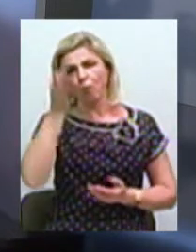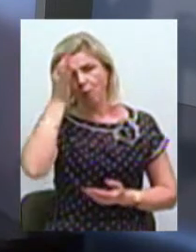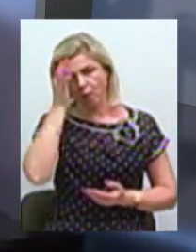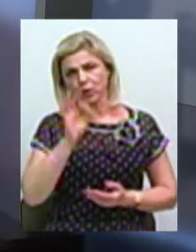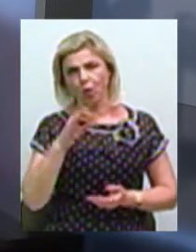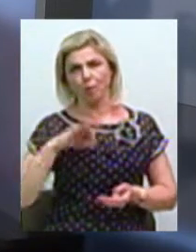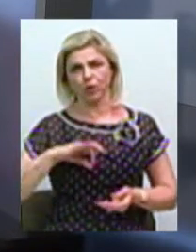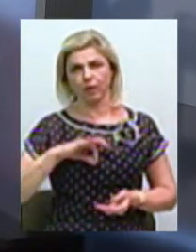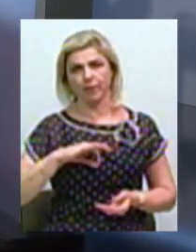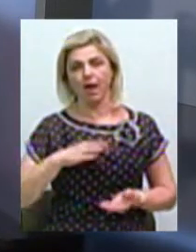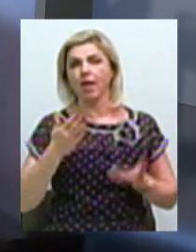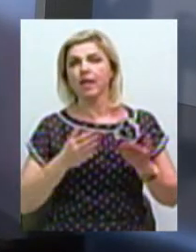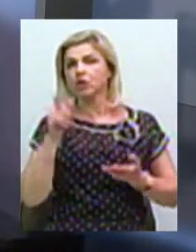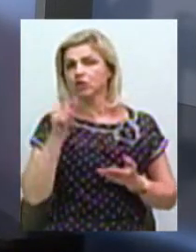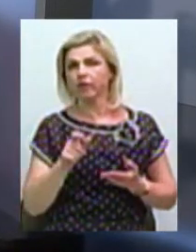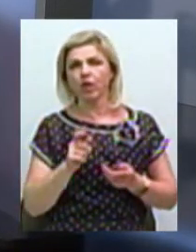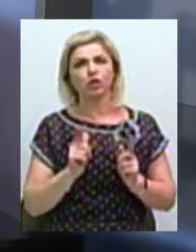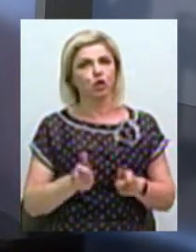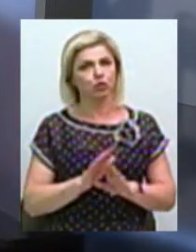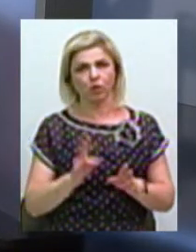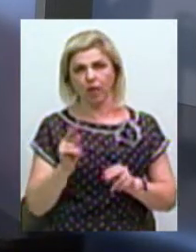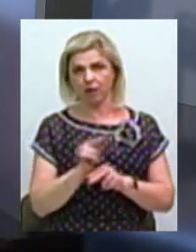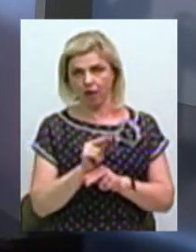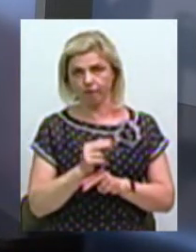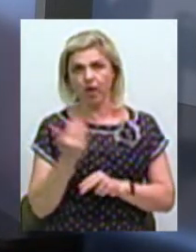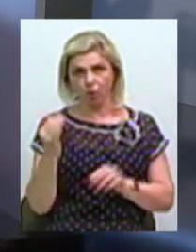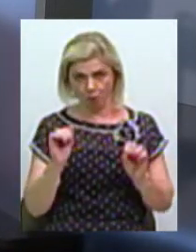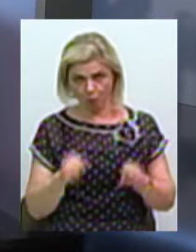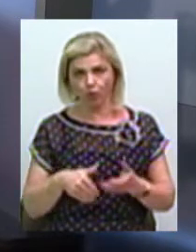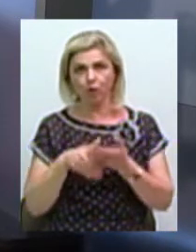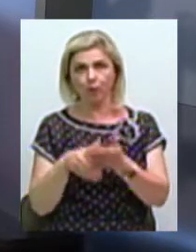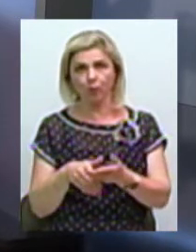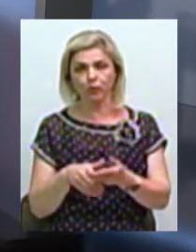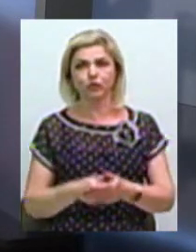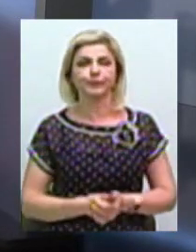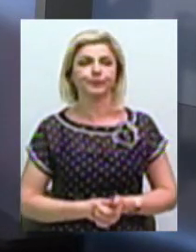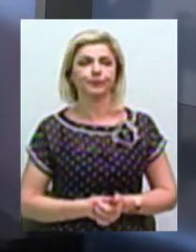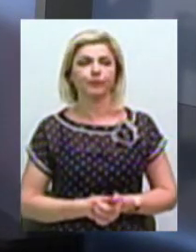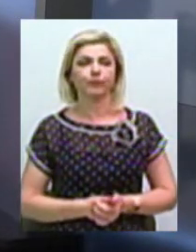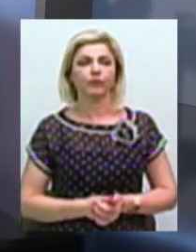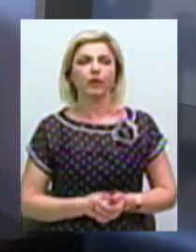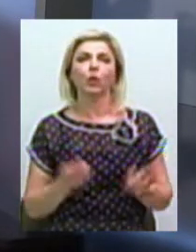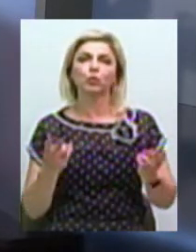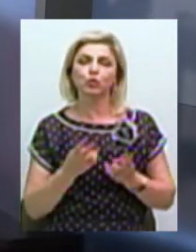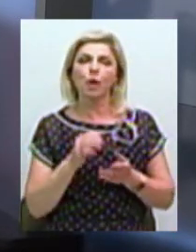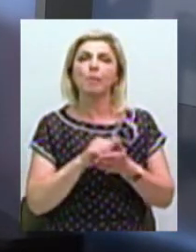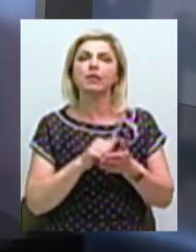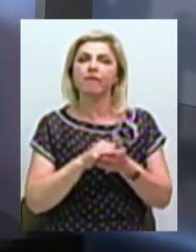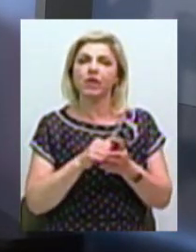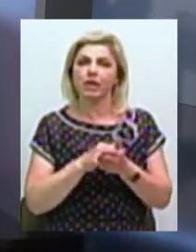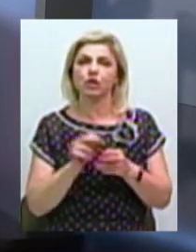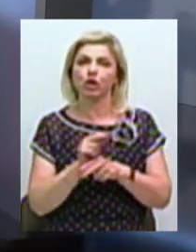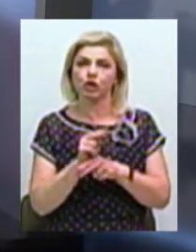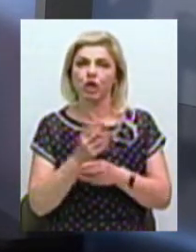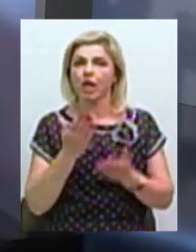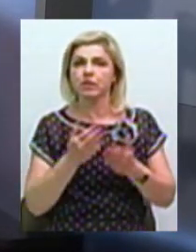не погоджується на лікування, можливо йому допомогти? Ну, ми мотивуємо на лікування, якщо ми не можемо достучатися